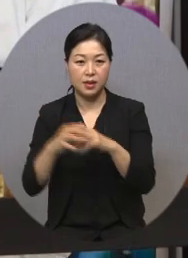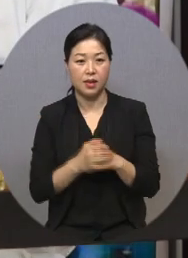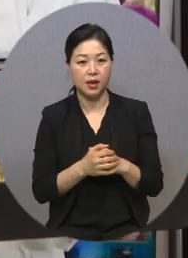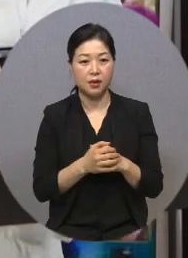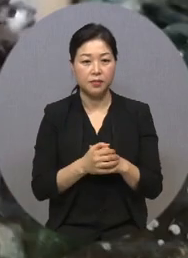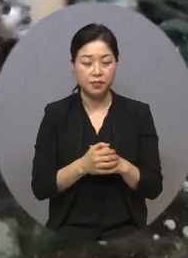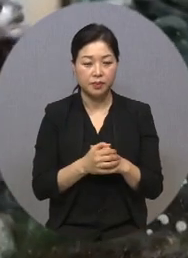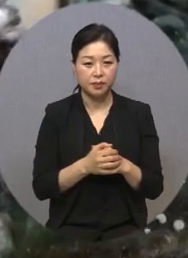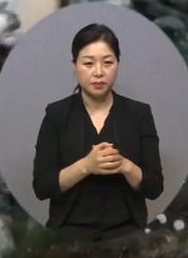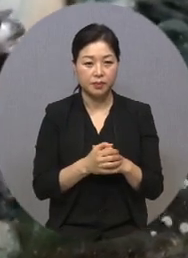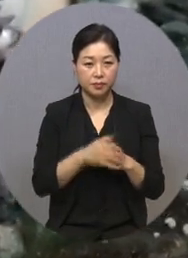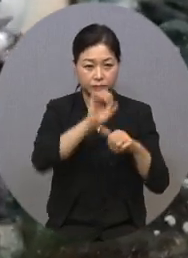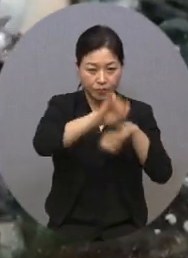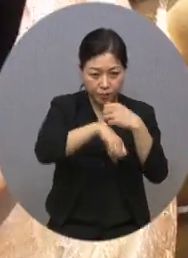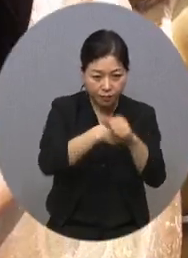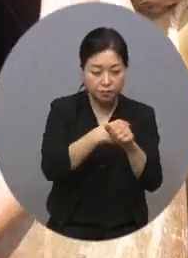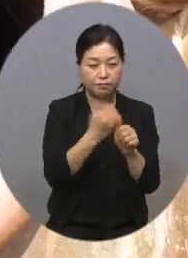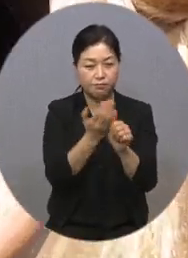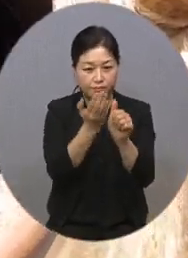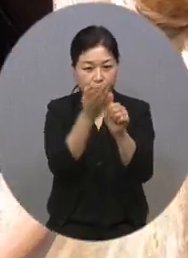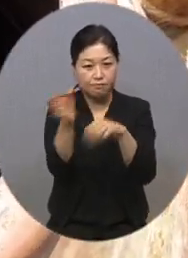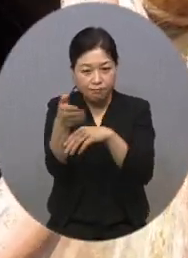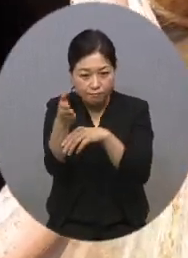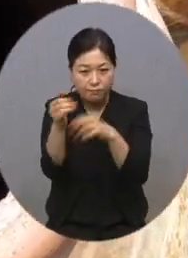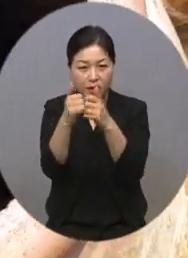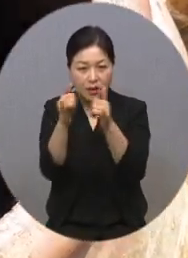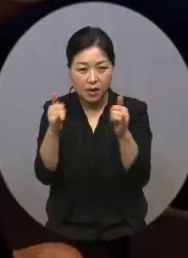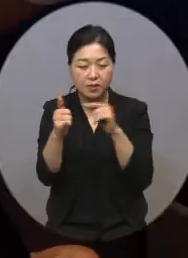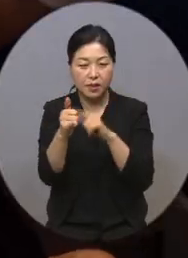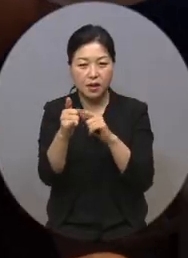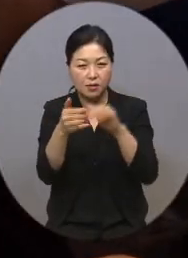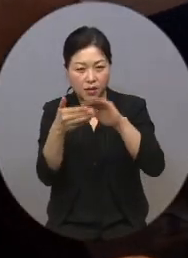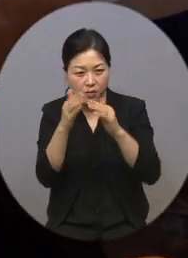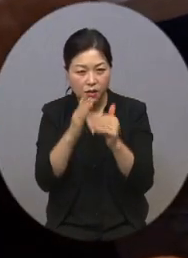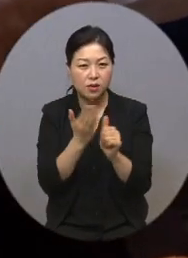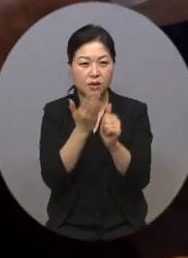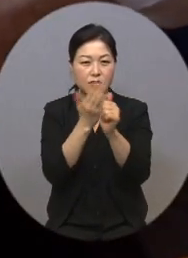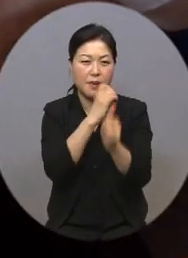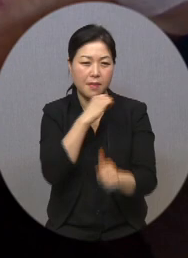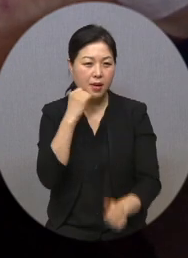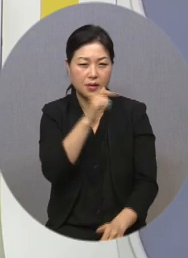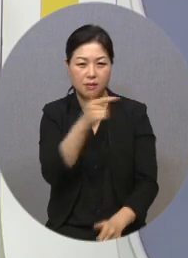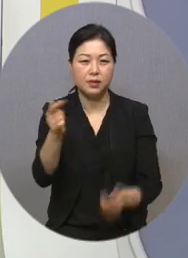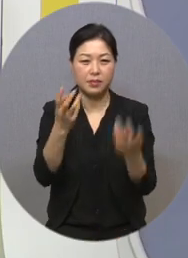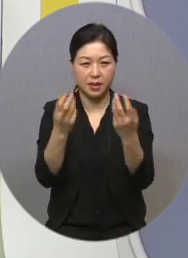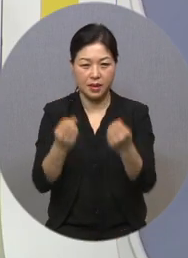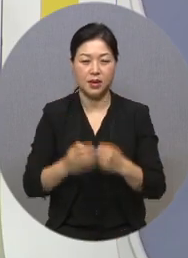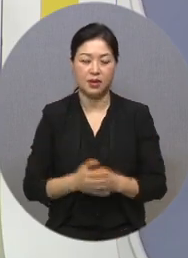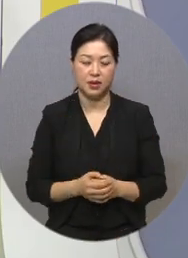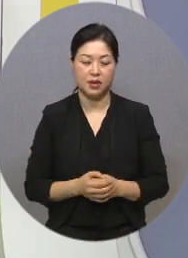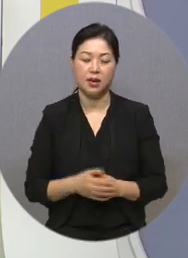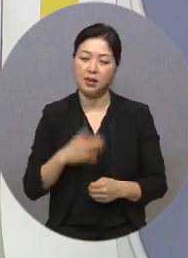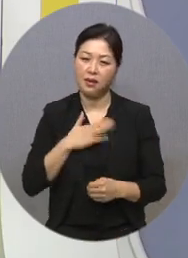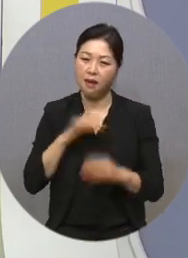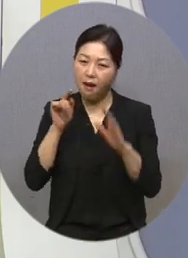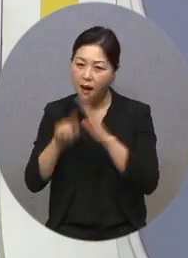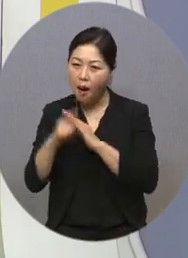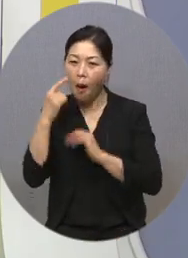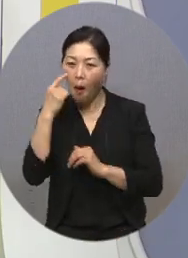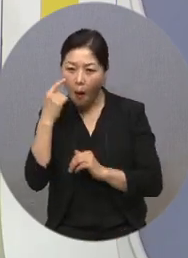농축어업인들이 정성들을 키운 산의 진미가 넘쳐납니다. 맞아요. 제가 그 현장을 또 많이 봤던 사람 중